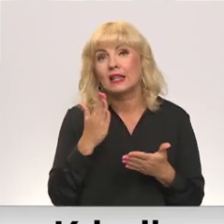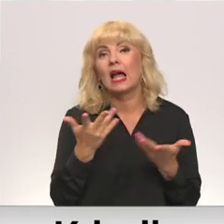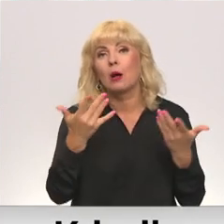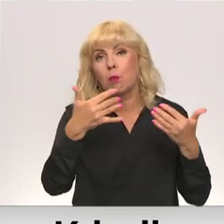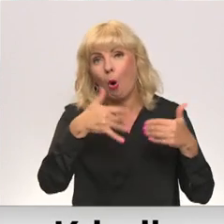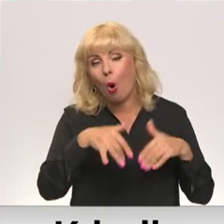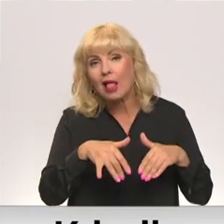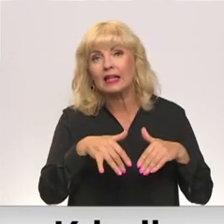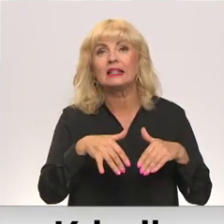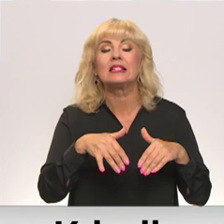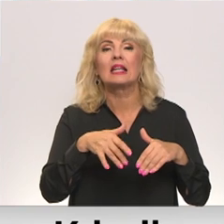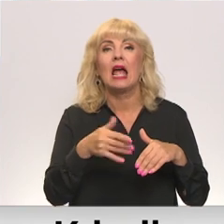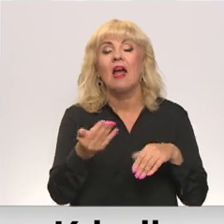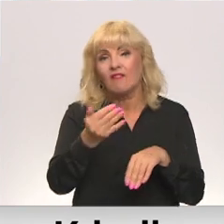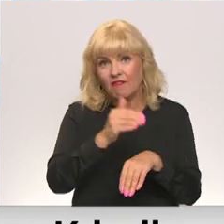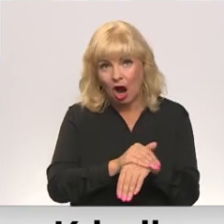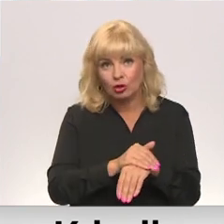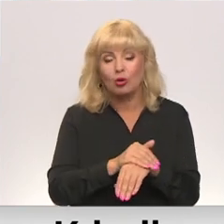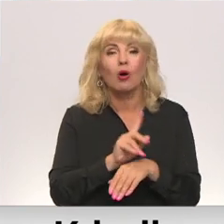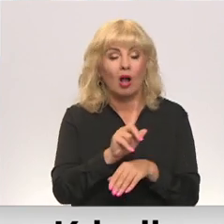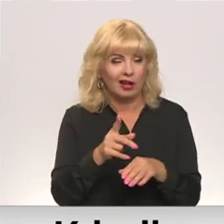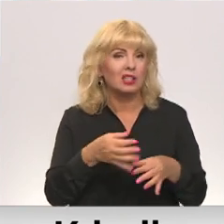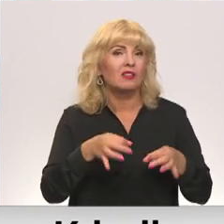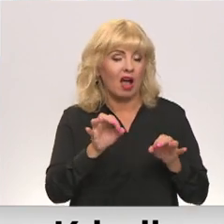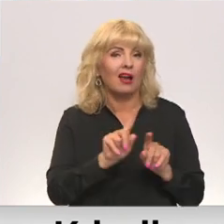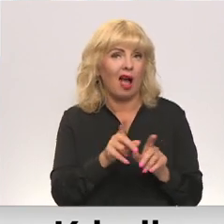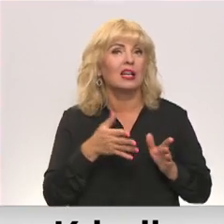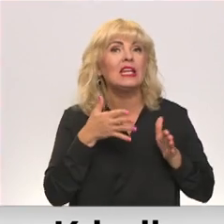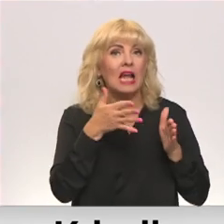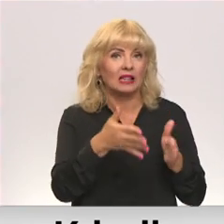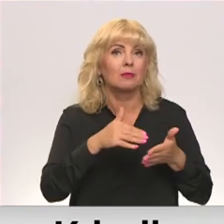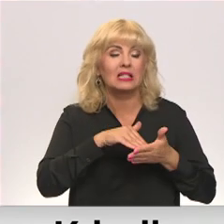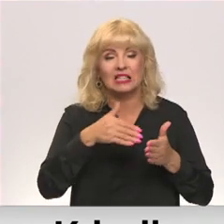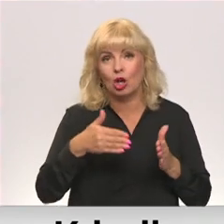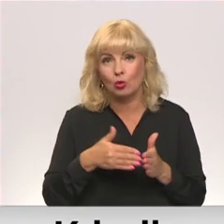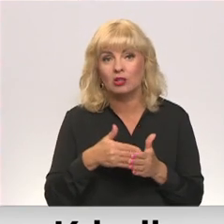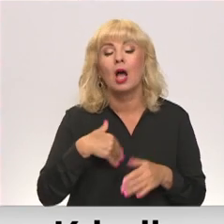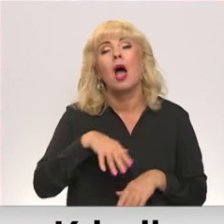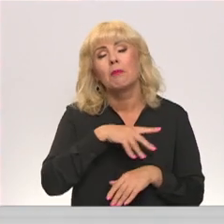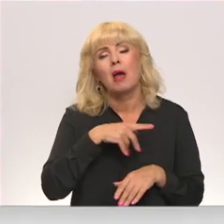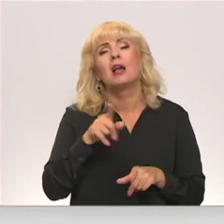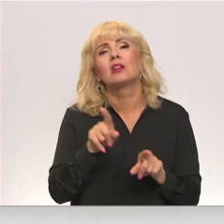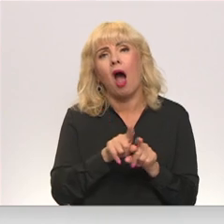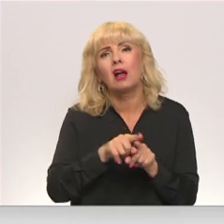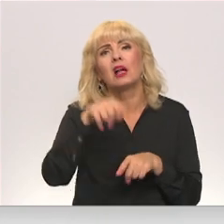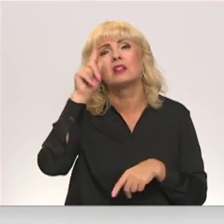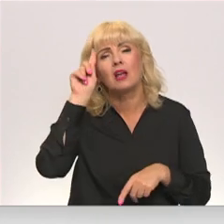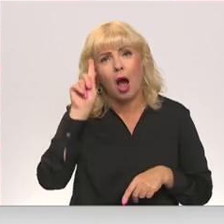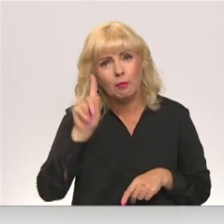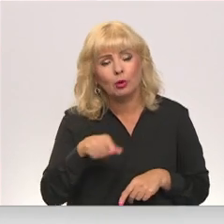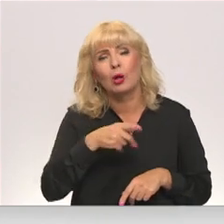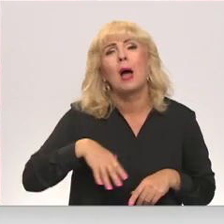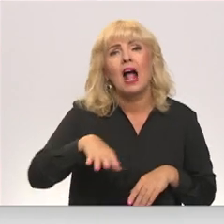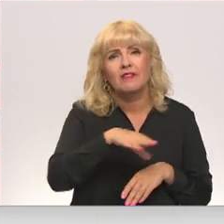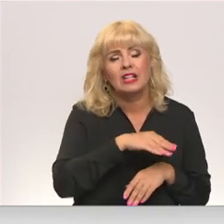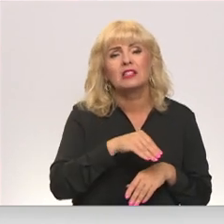politiskie faktori arī ļoti būtiski ietekmē visu šo situāciju. Mēs arī saprotam, ka līdz ar to tas viss